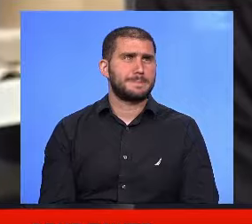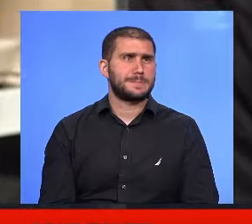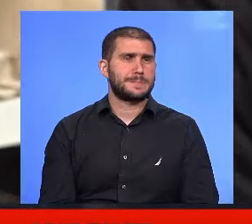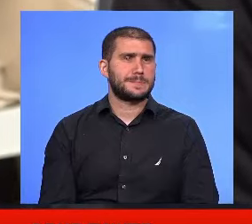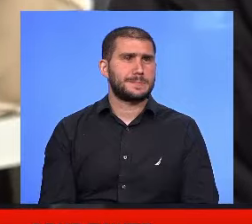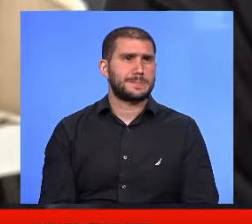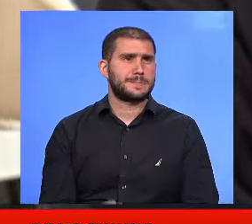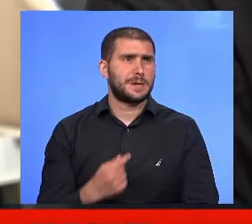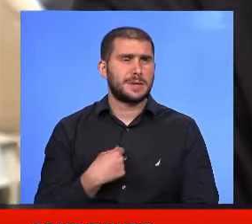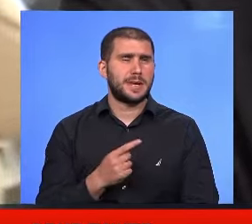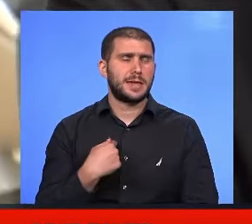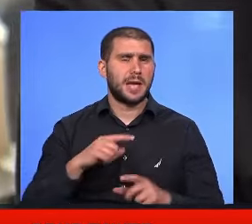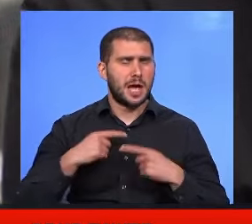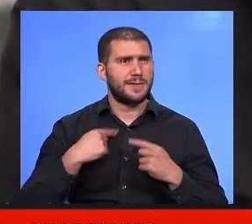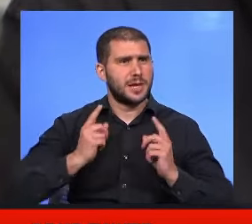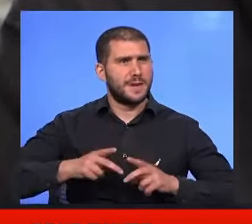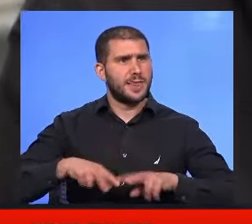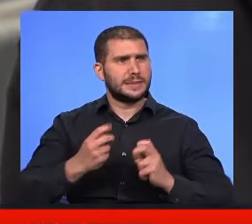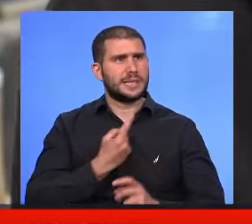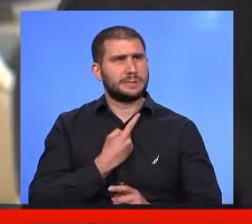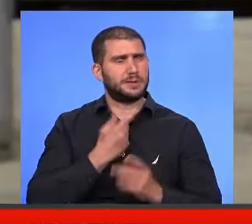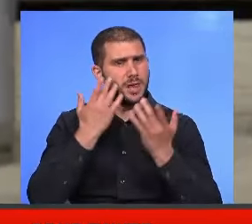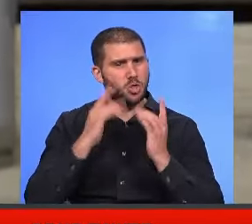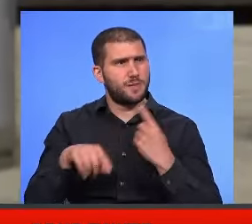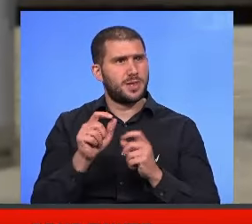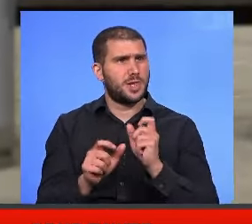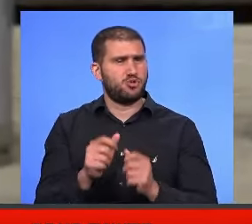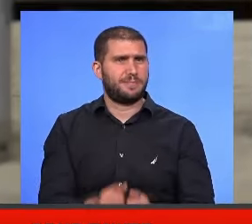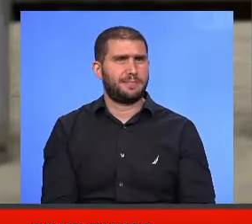כי... אני בחיים, אני חייב לנצל את עצמי לטובת אנשים.